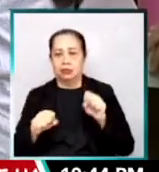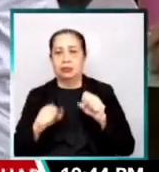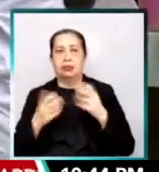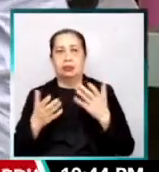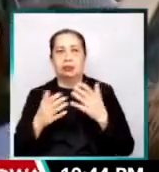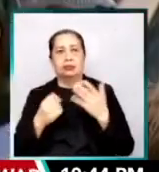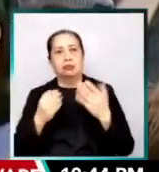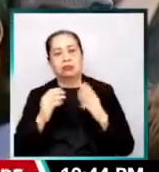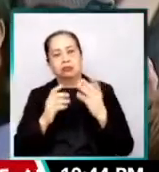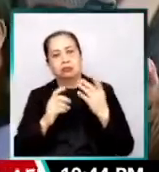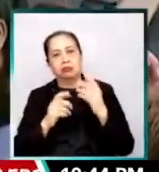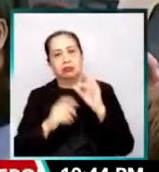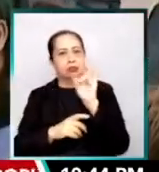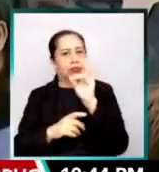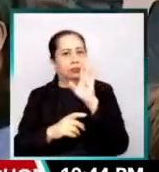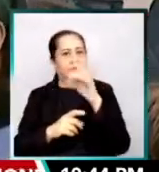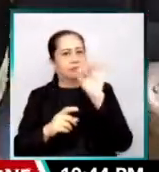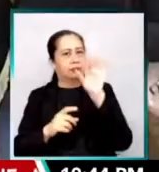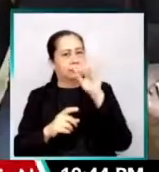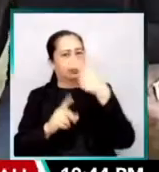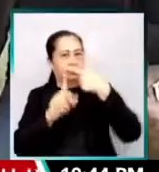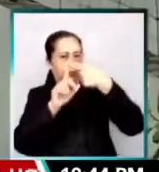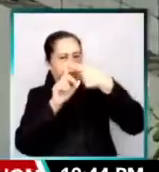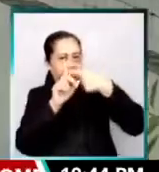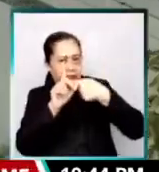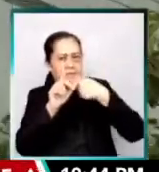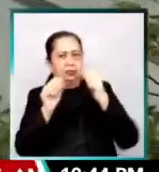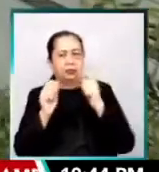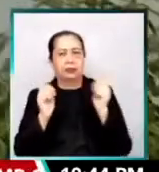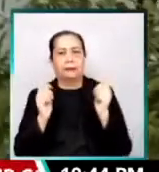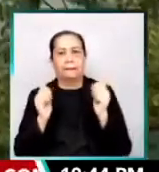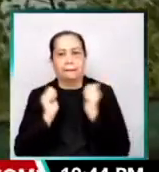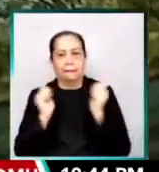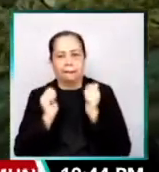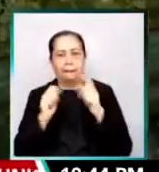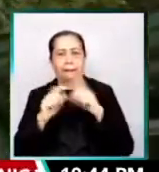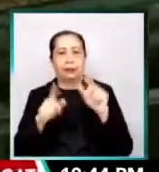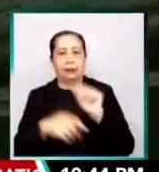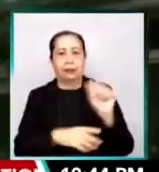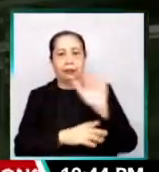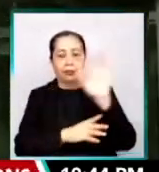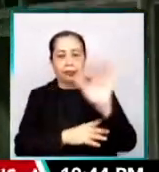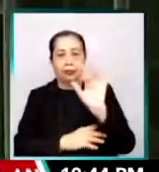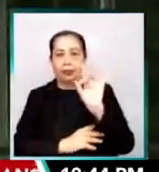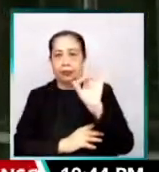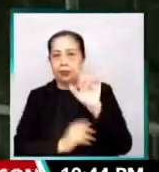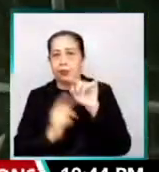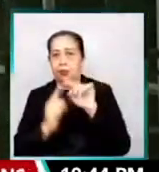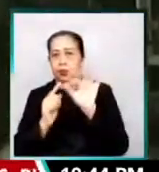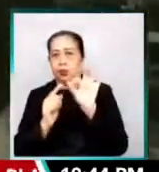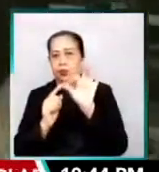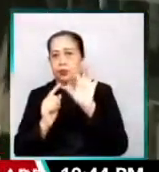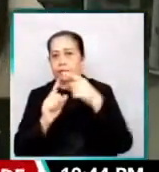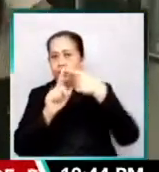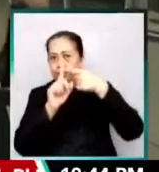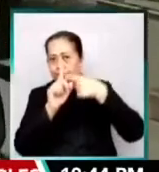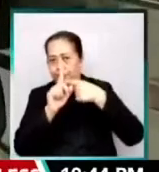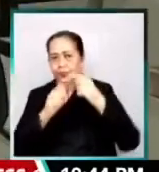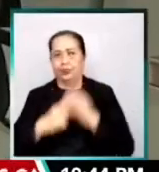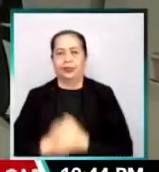sa 17 to 18 degrees Celsius ang temperatura, habang sa Antipolo ay 18 to 19 degrees Celsius.